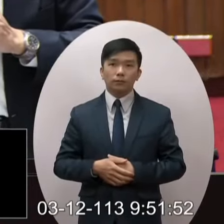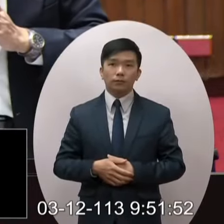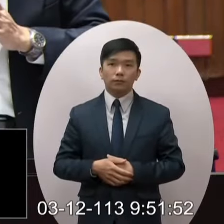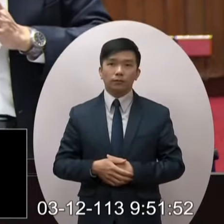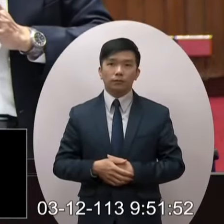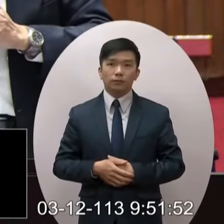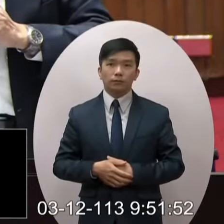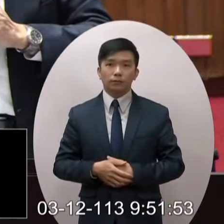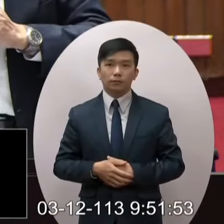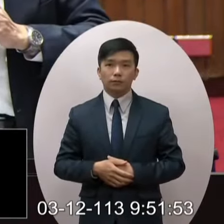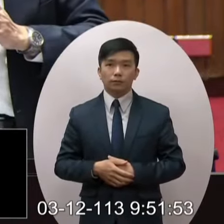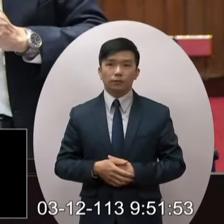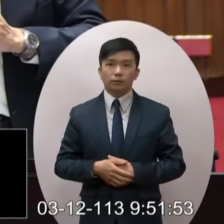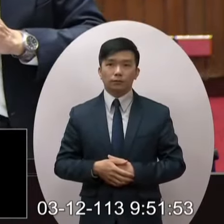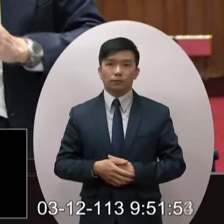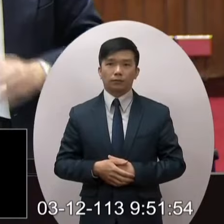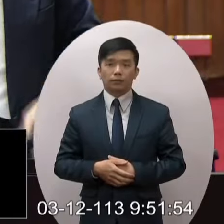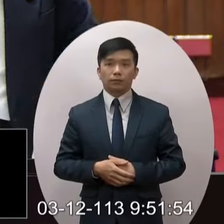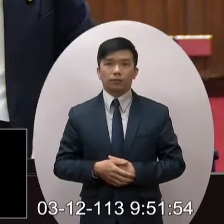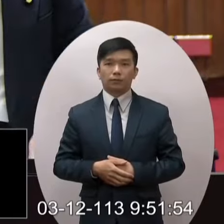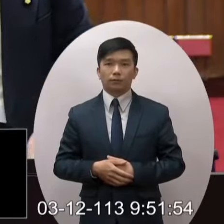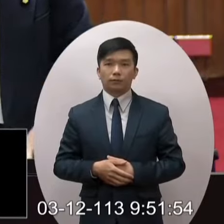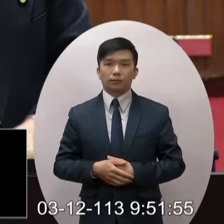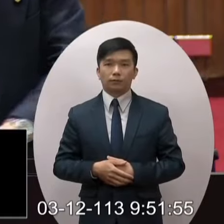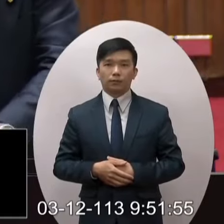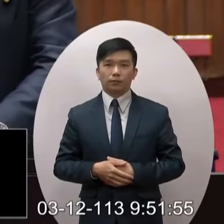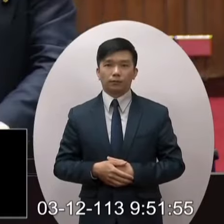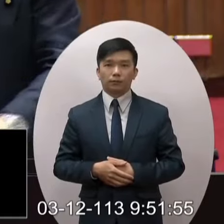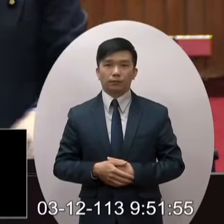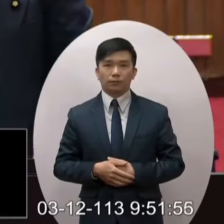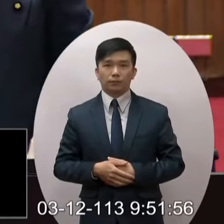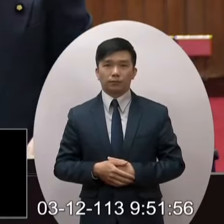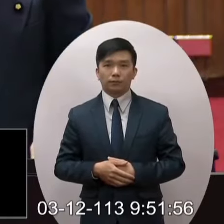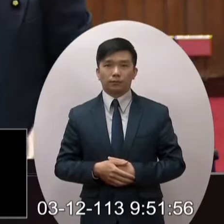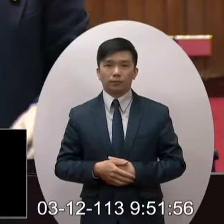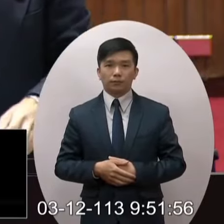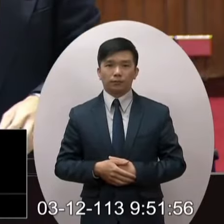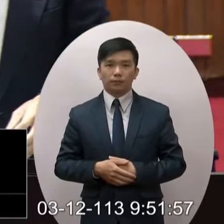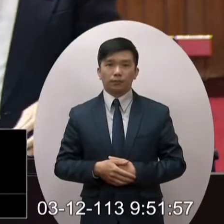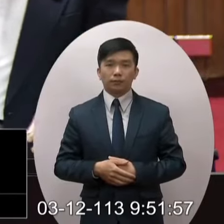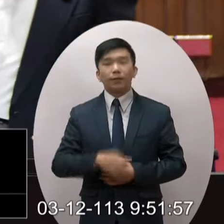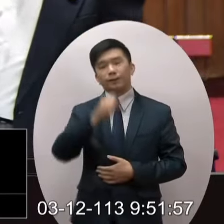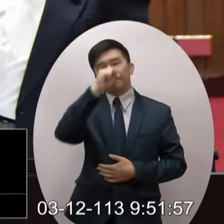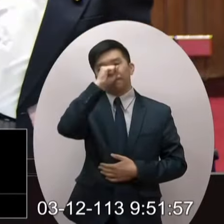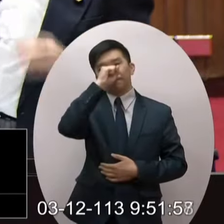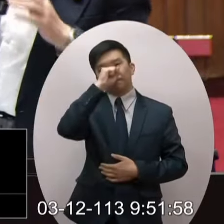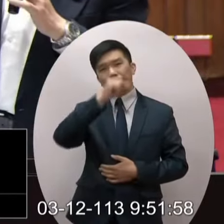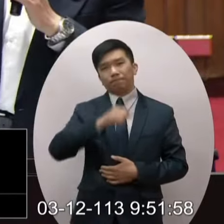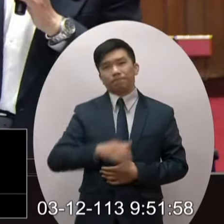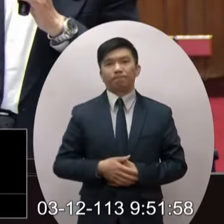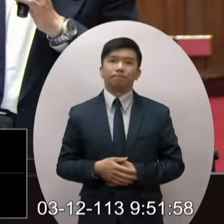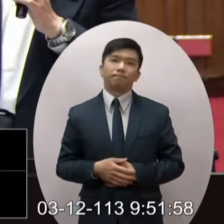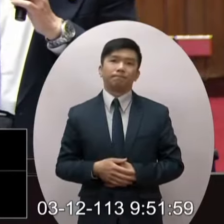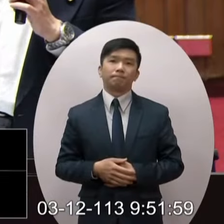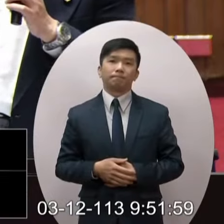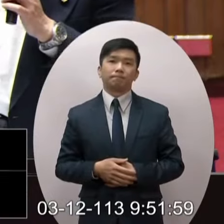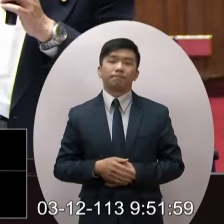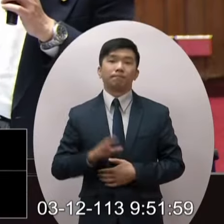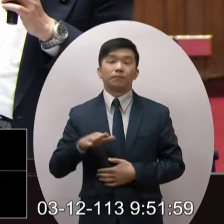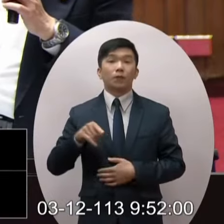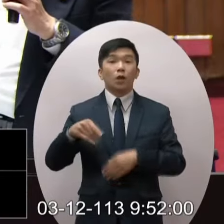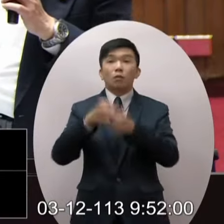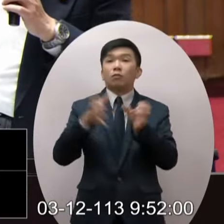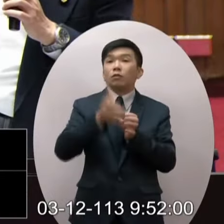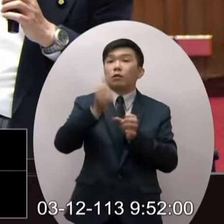这个辣椒粉，我兼染着苏丹红，伊得爱要退官， 好， 啊退官， 啊你的部长讲